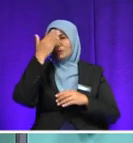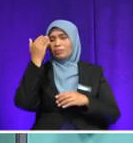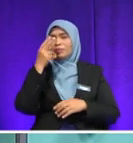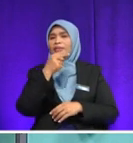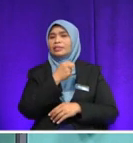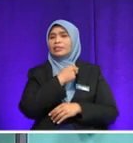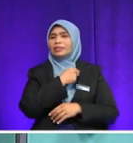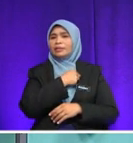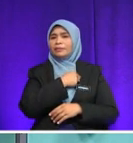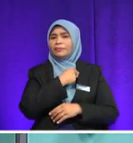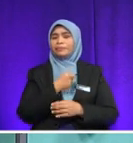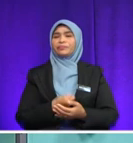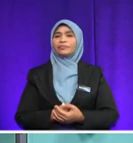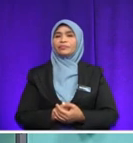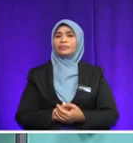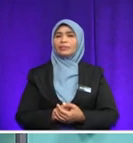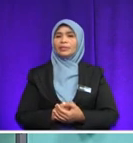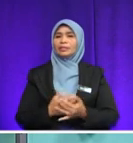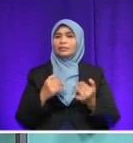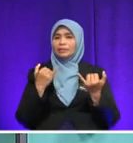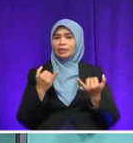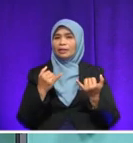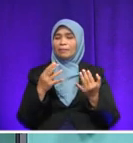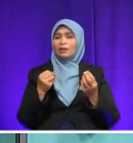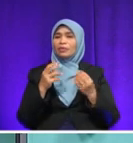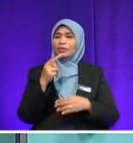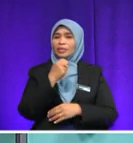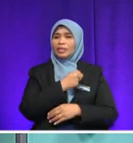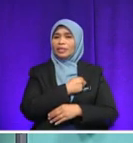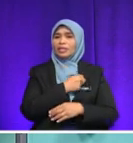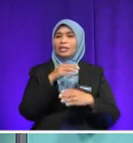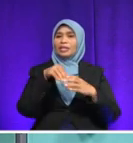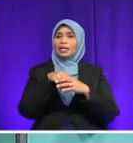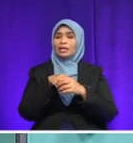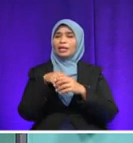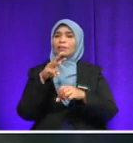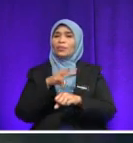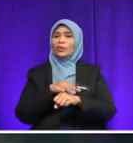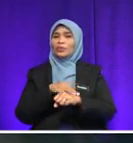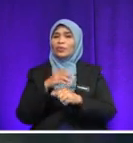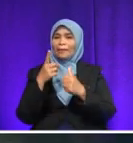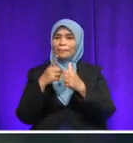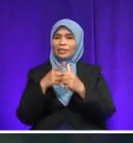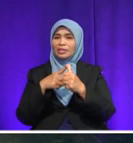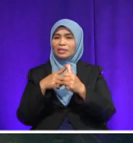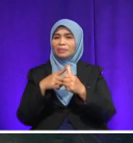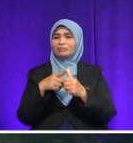boleh kita lihat dalam waktu yang pertama udah paham pak kalau paham angkat kaki